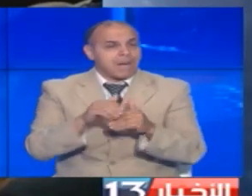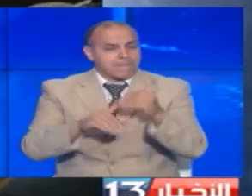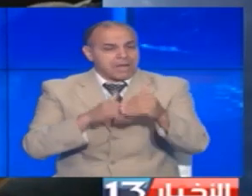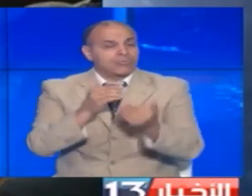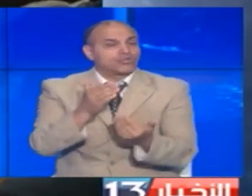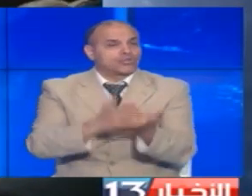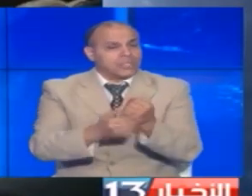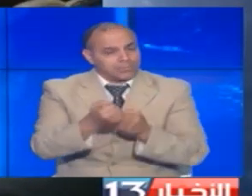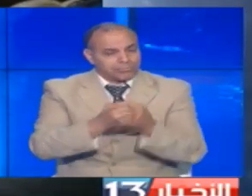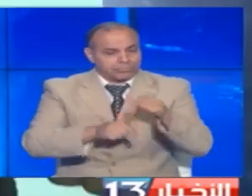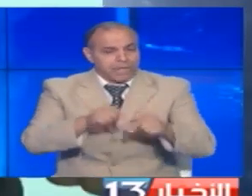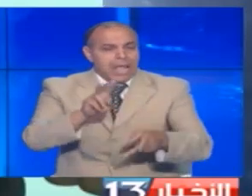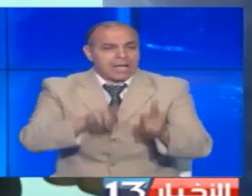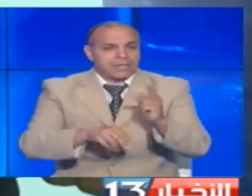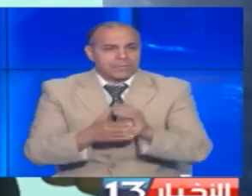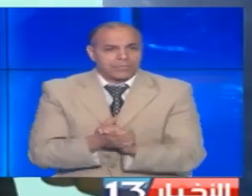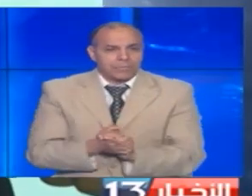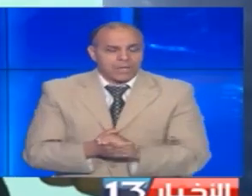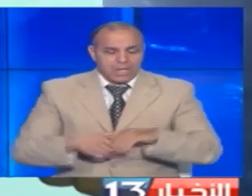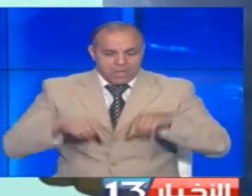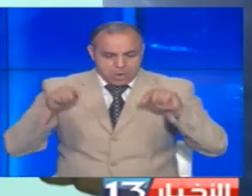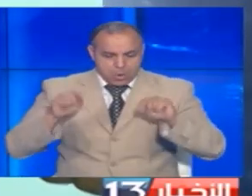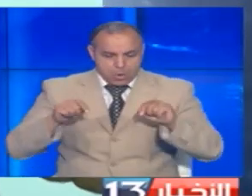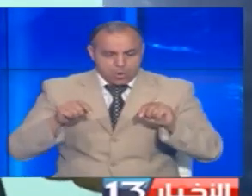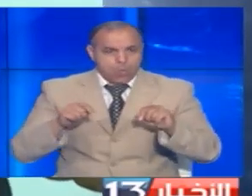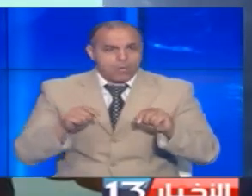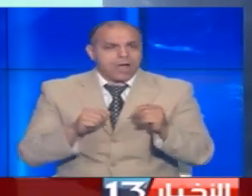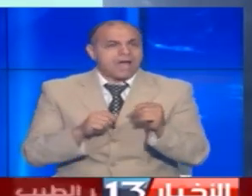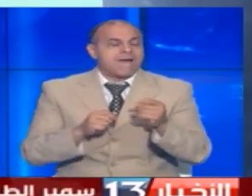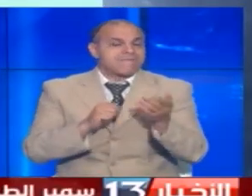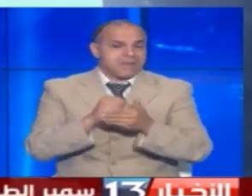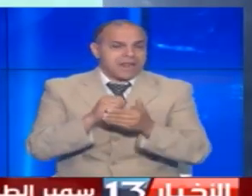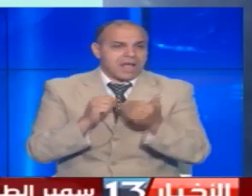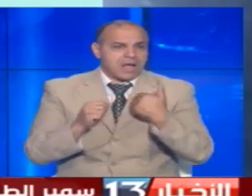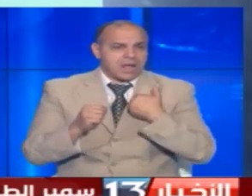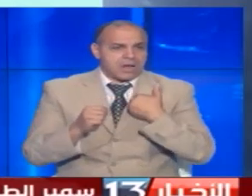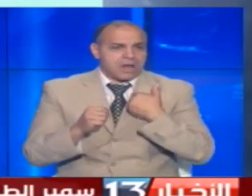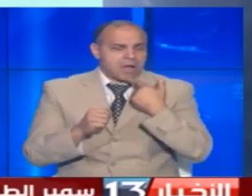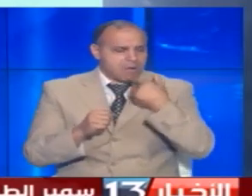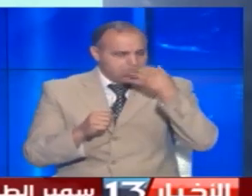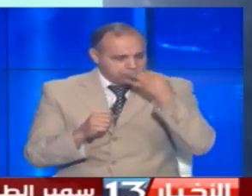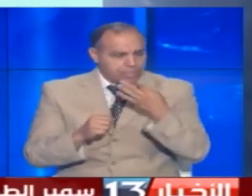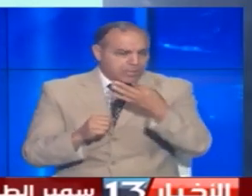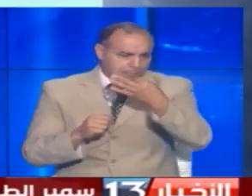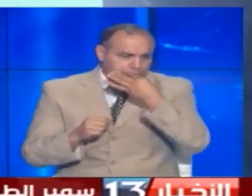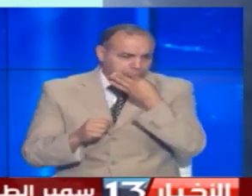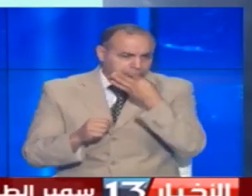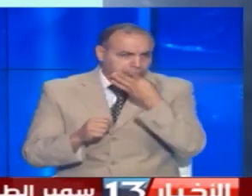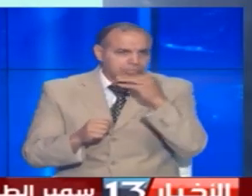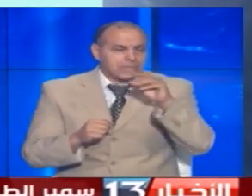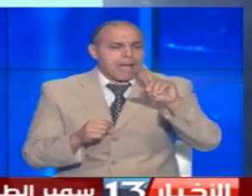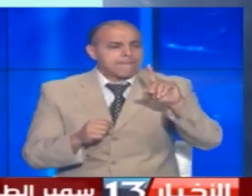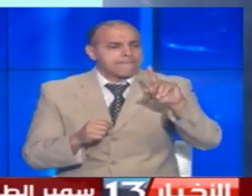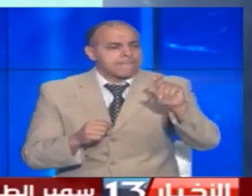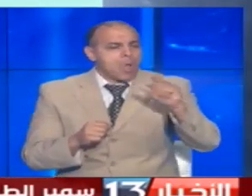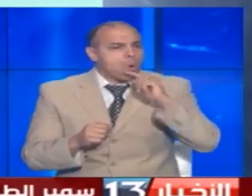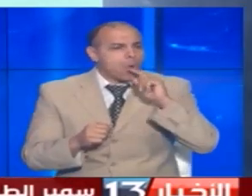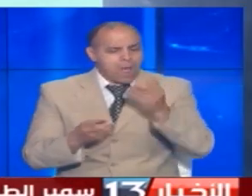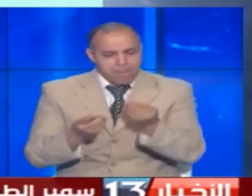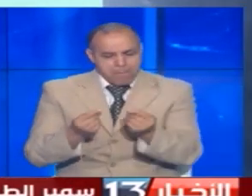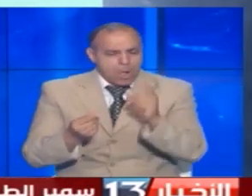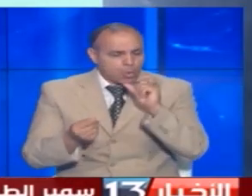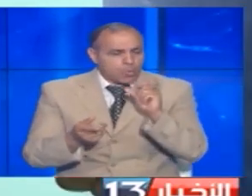الجديده للانتاج يوم الخارج الفلاحات مكان اننا نحكم استغلال الموارد انا من تراب وماء